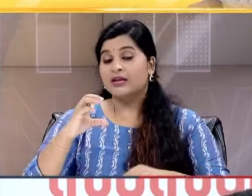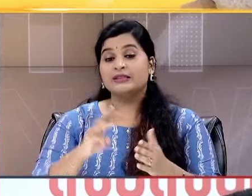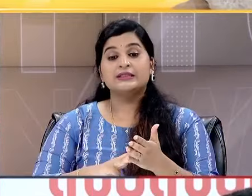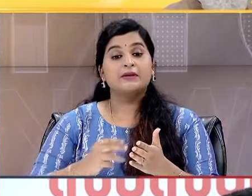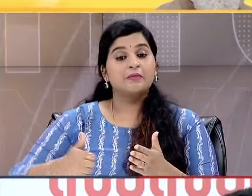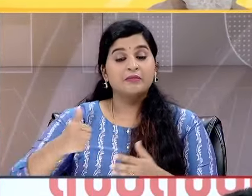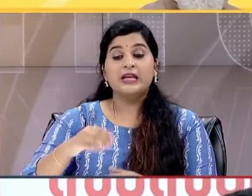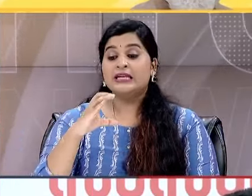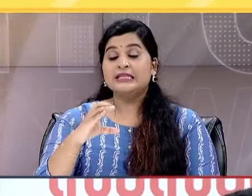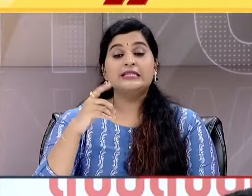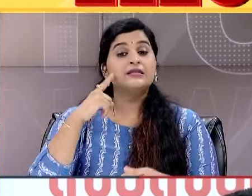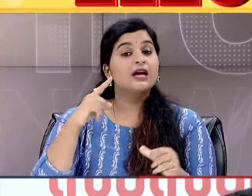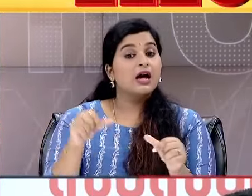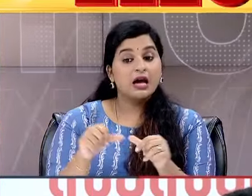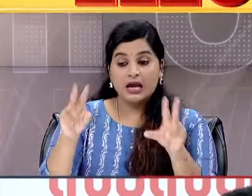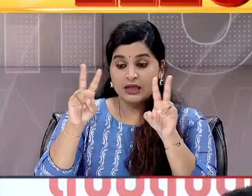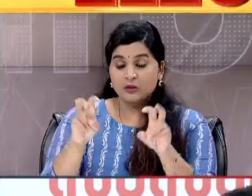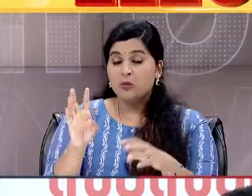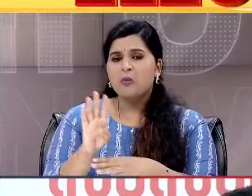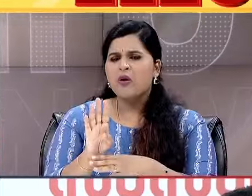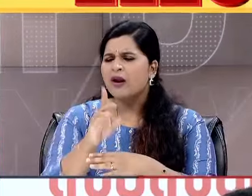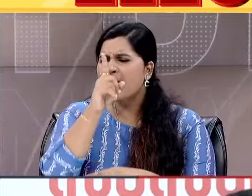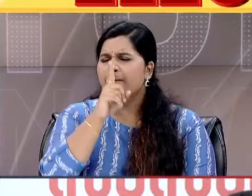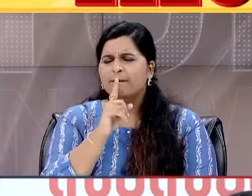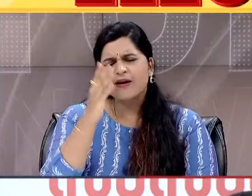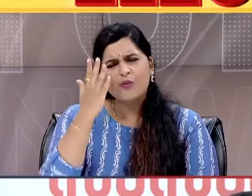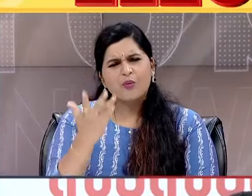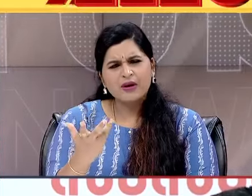വിഷയത്തിൽ കോൺഗ്രസിന്റേത് കുറ്റകരമായ മൗനമെന്നും മുഖ്യമന്ത്രി.